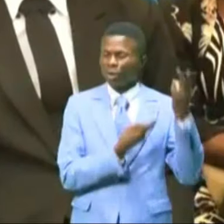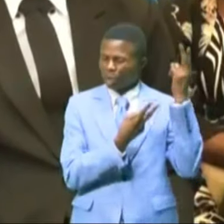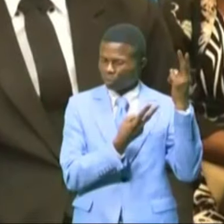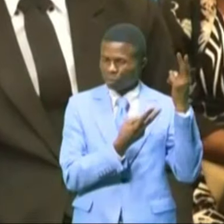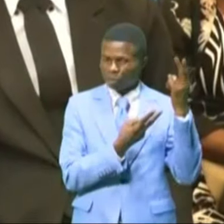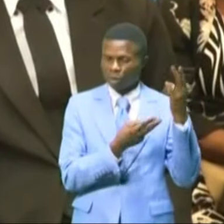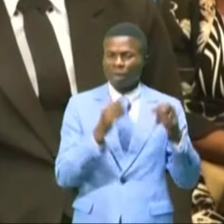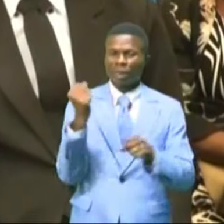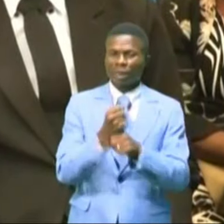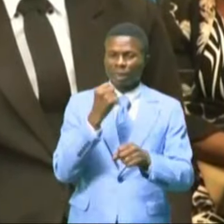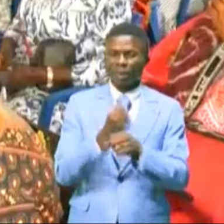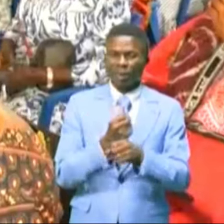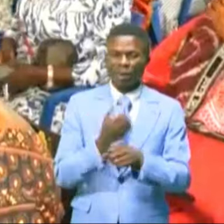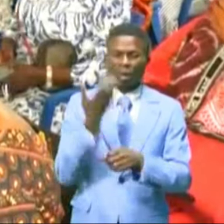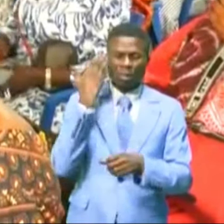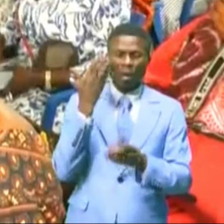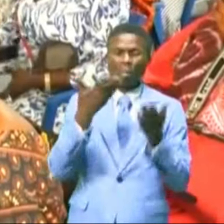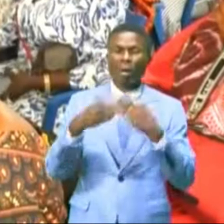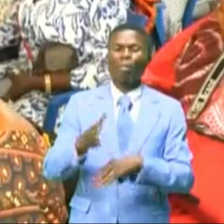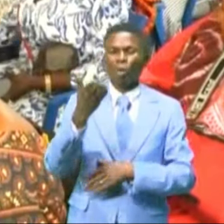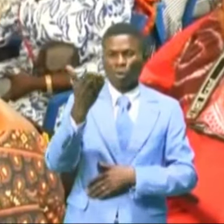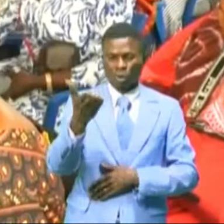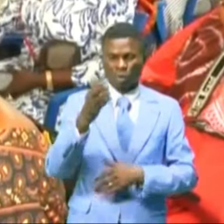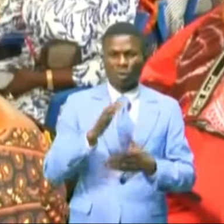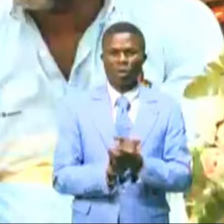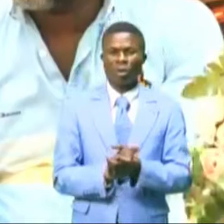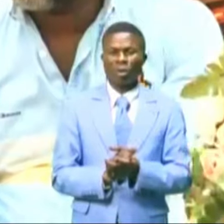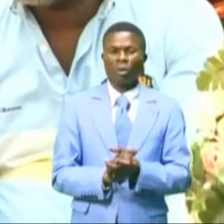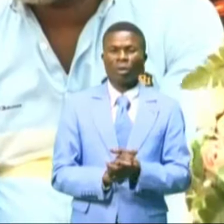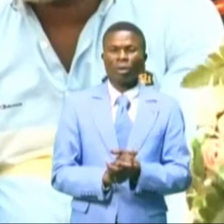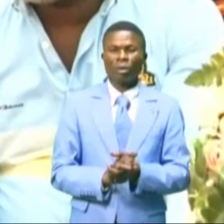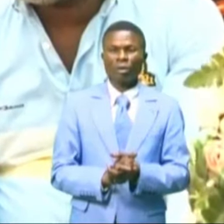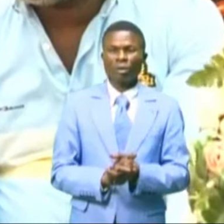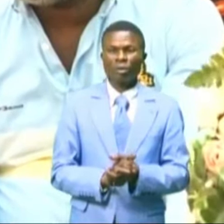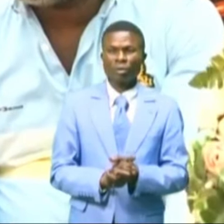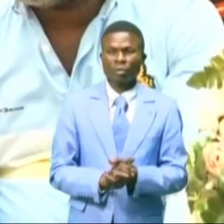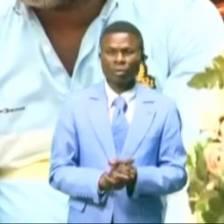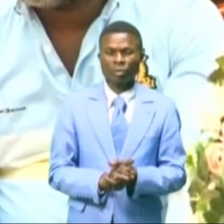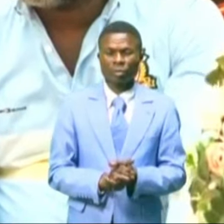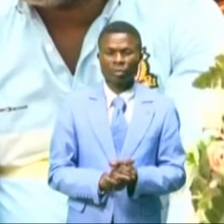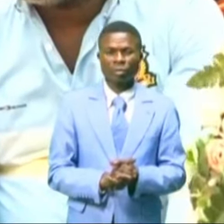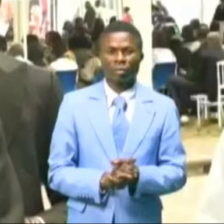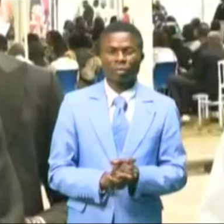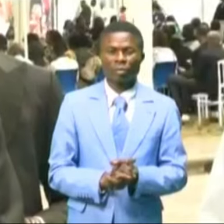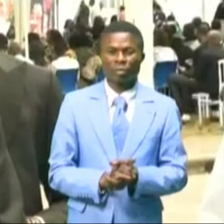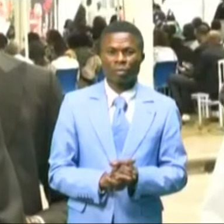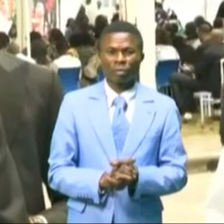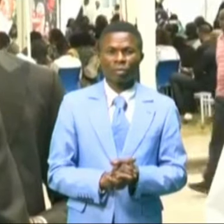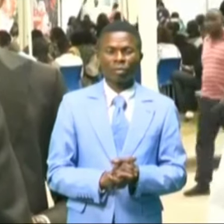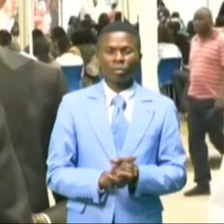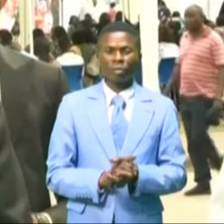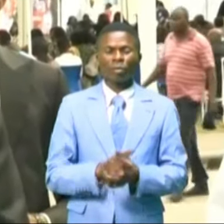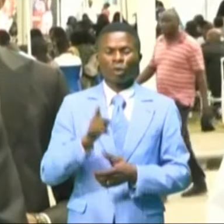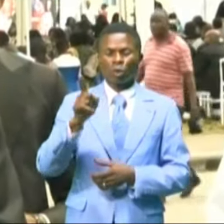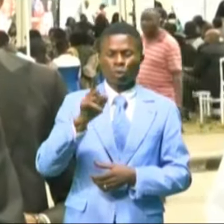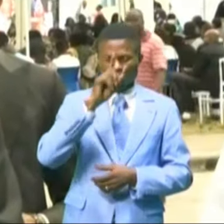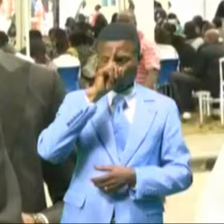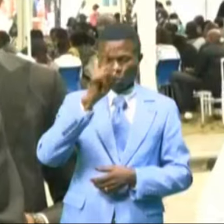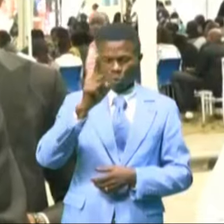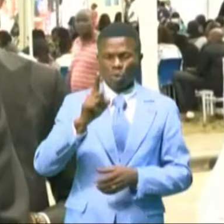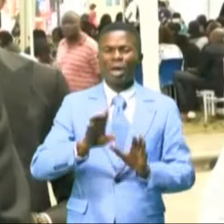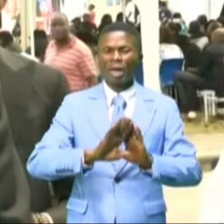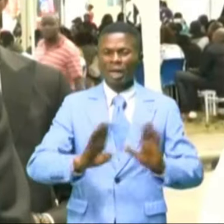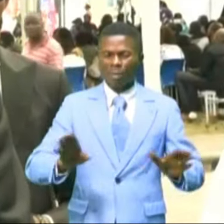et professionnelles de Lukeka Binmiya. Il y avait en lui une capacité